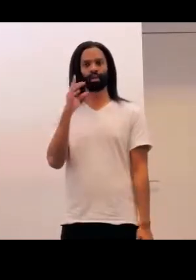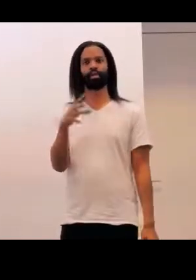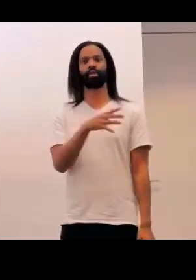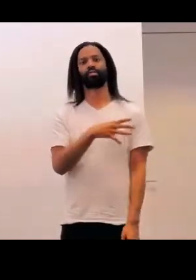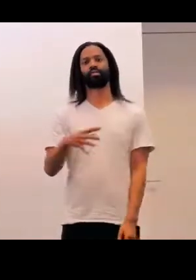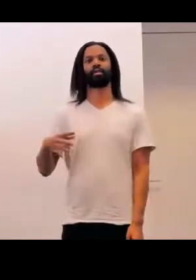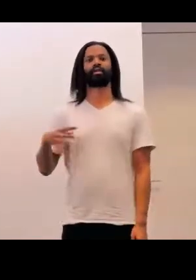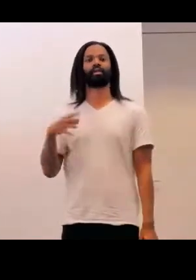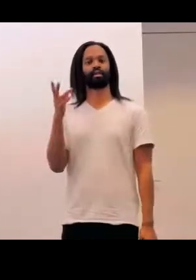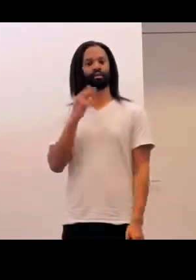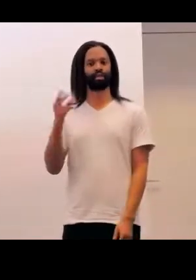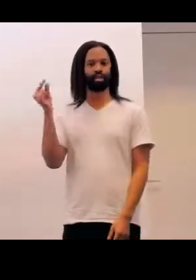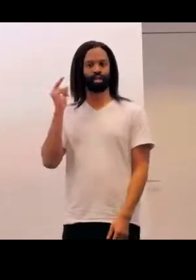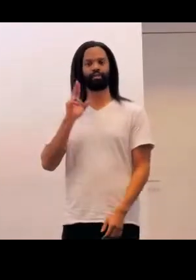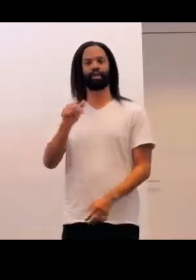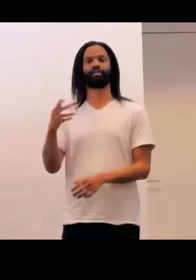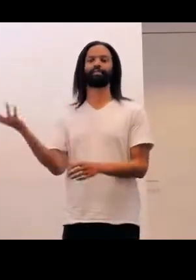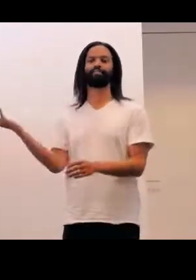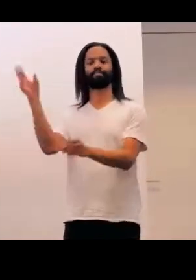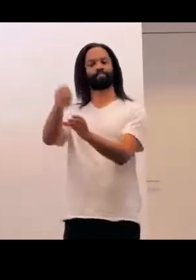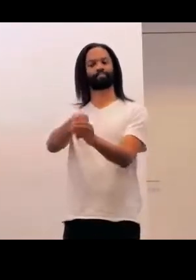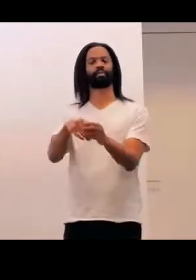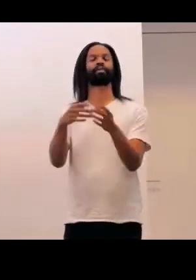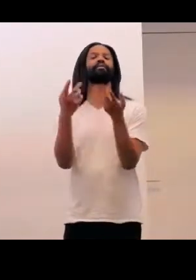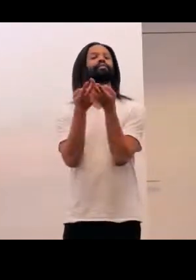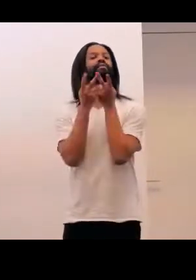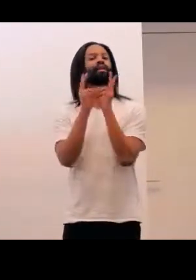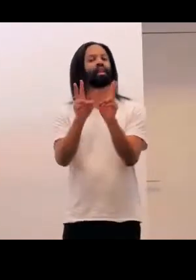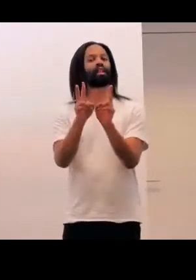qui représentera donc la ville de Nancy